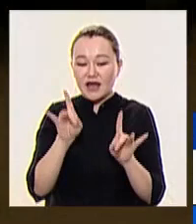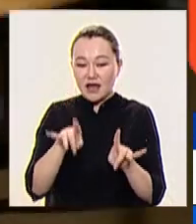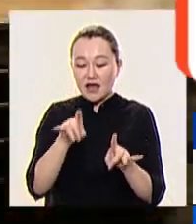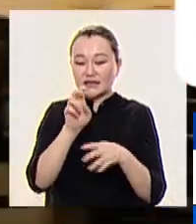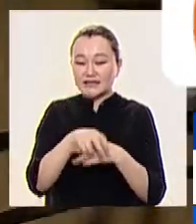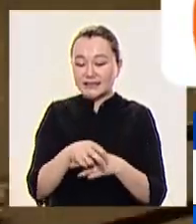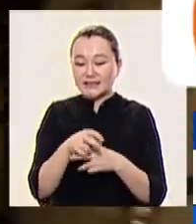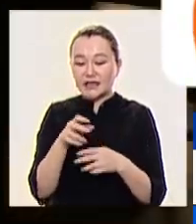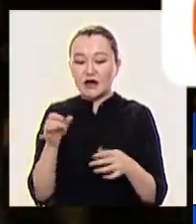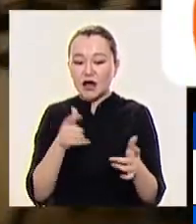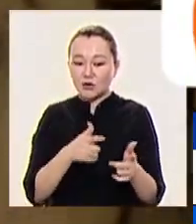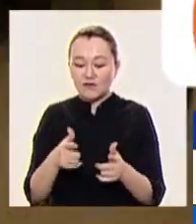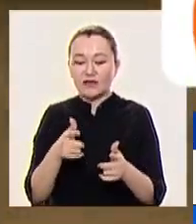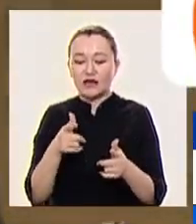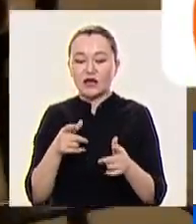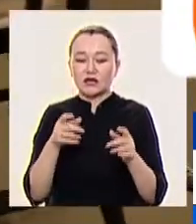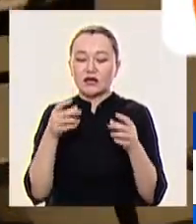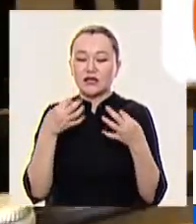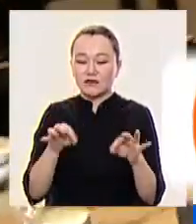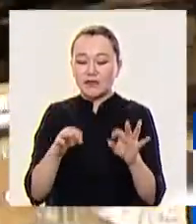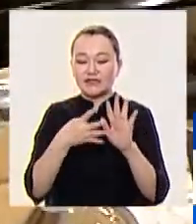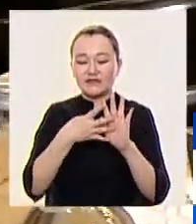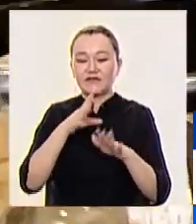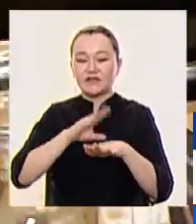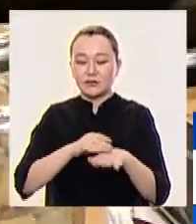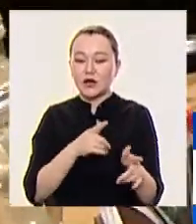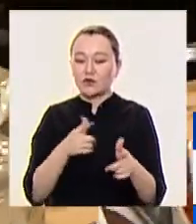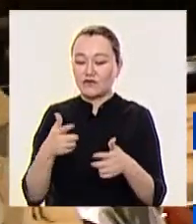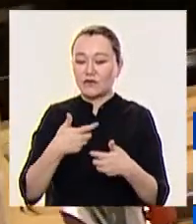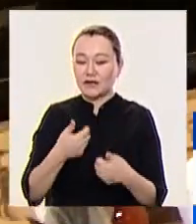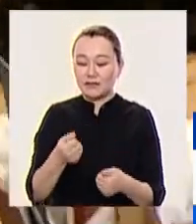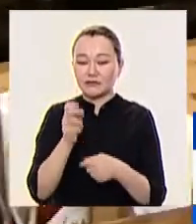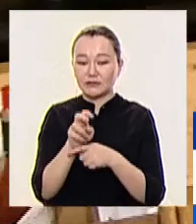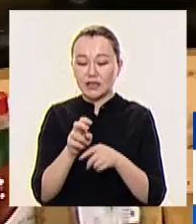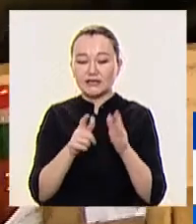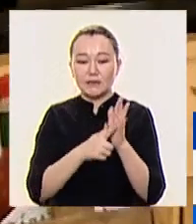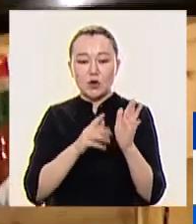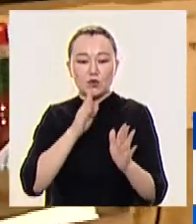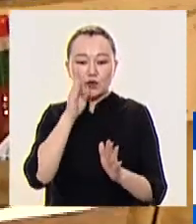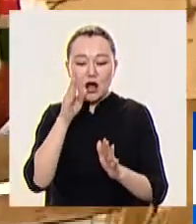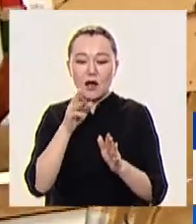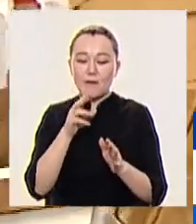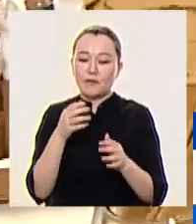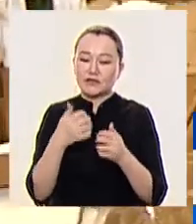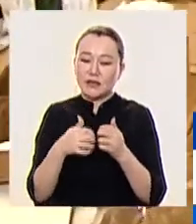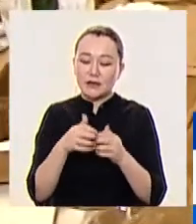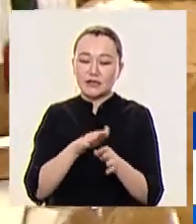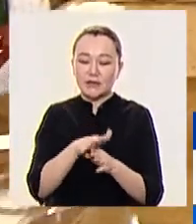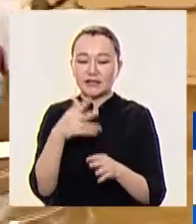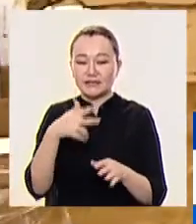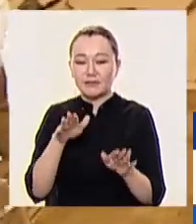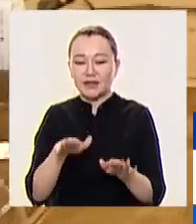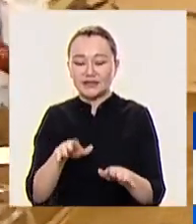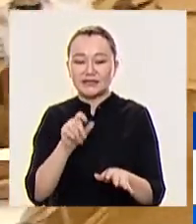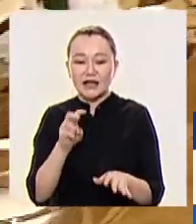то будьте готовы освободить столик в 9 вечера. Они готовы принимать посетителей с 7 утра при заполняемости не более 30 мест в